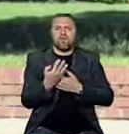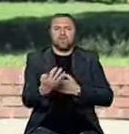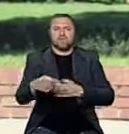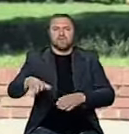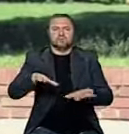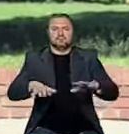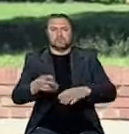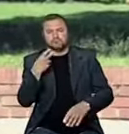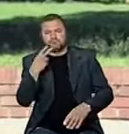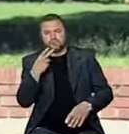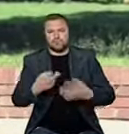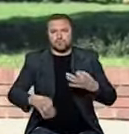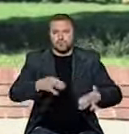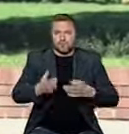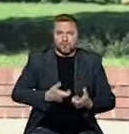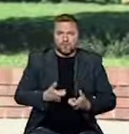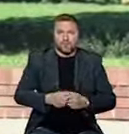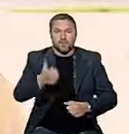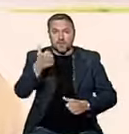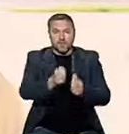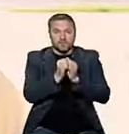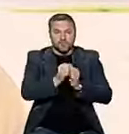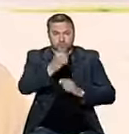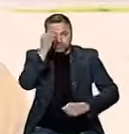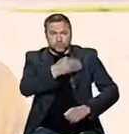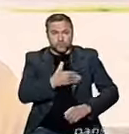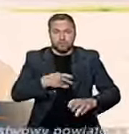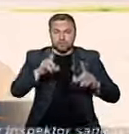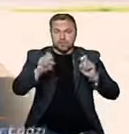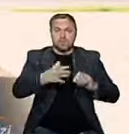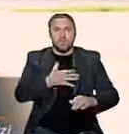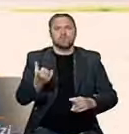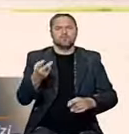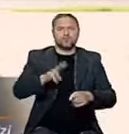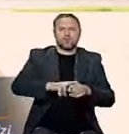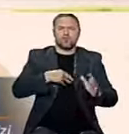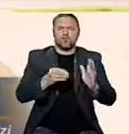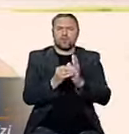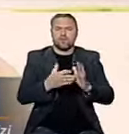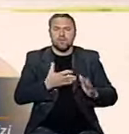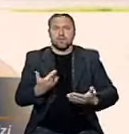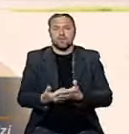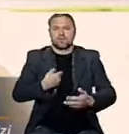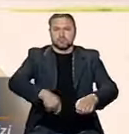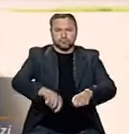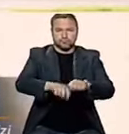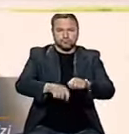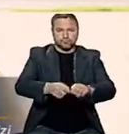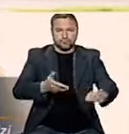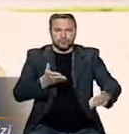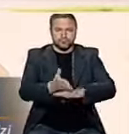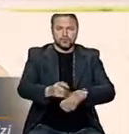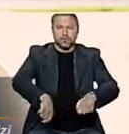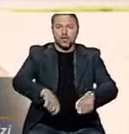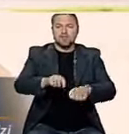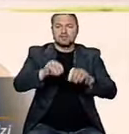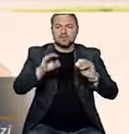1 września rozpoczął się rok szkolny, a mamy pewne doświadczenia, dlatego skontrolowaliśmy sklep na